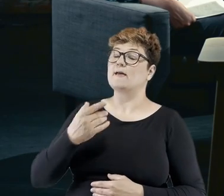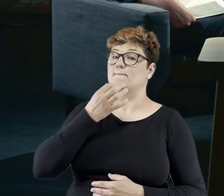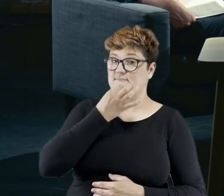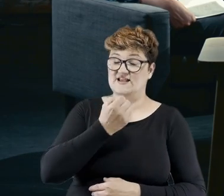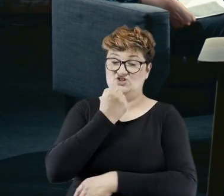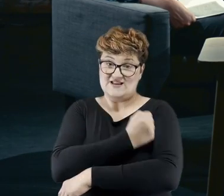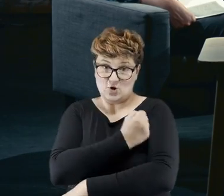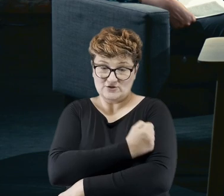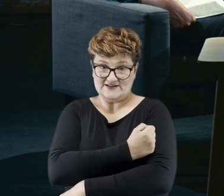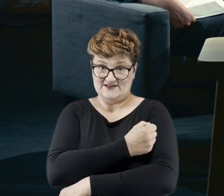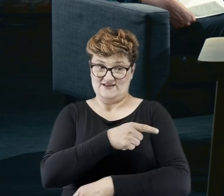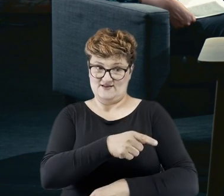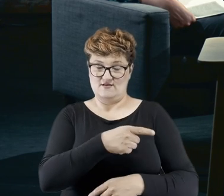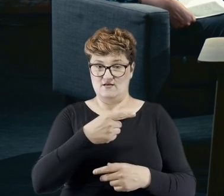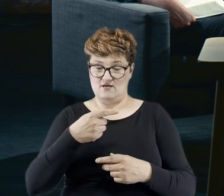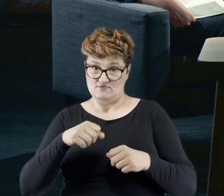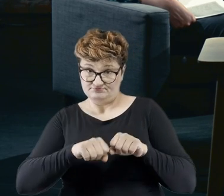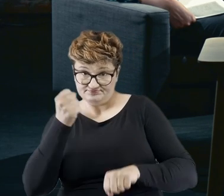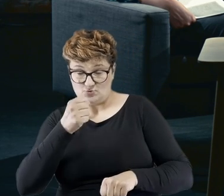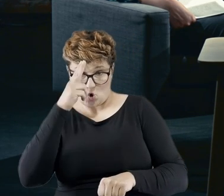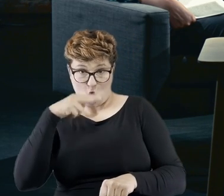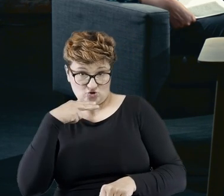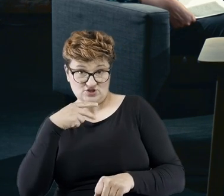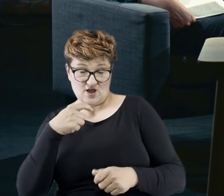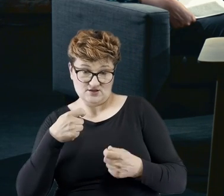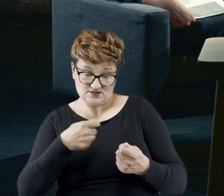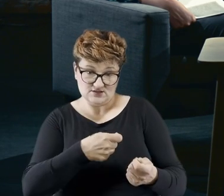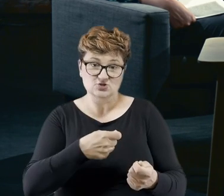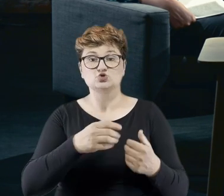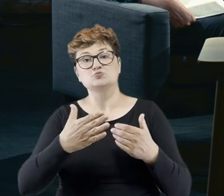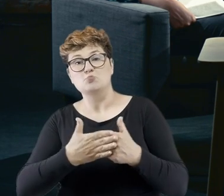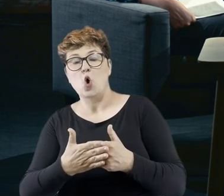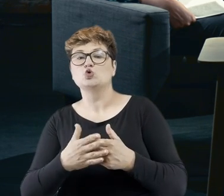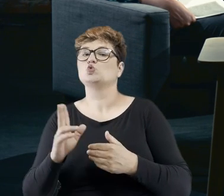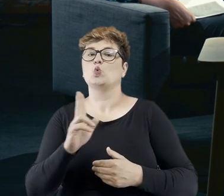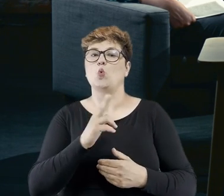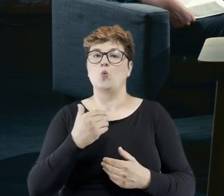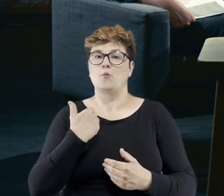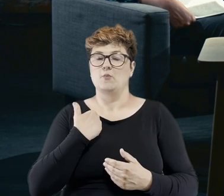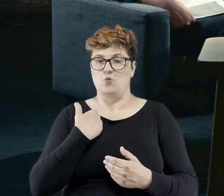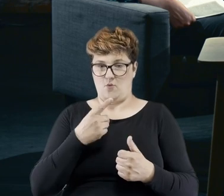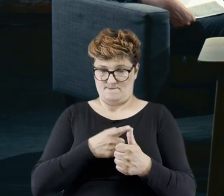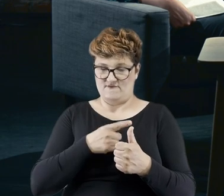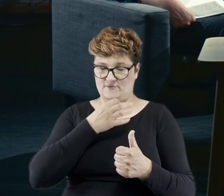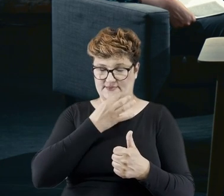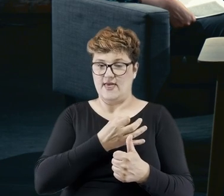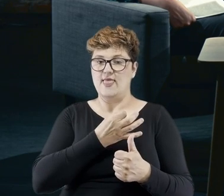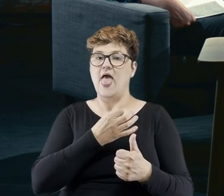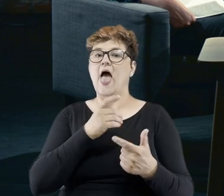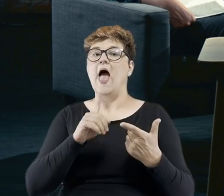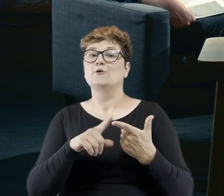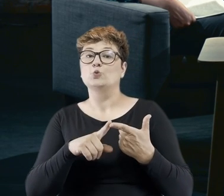Czy w narkotyki to Stanisławę wciągnął ojciec, czy mąż, czy też jakoś inaczej? To pierwsze